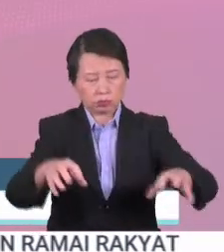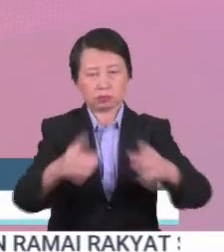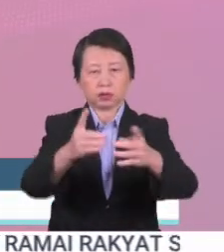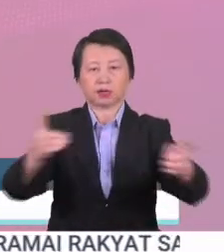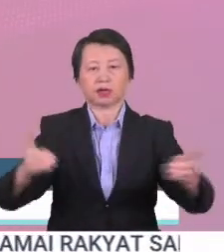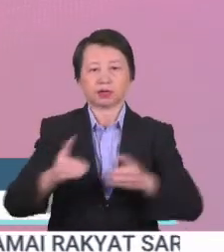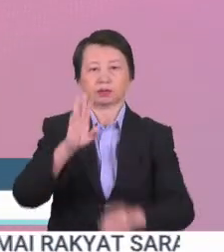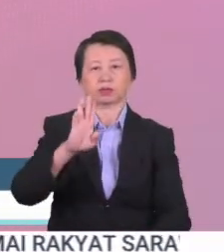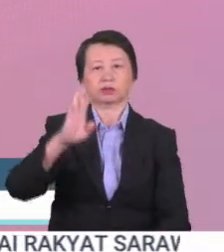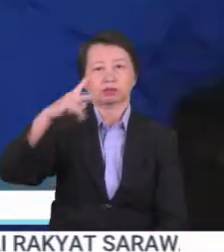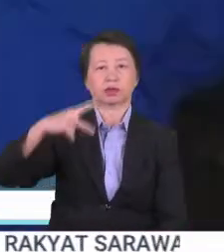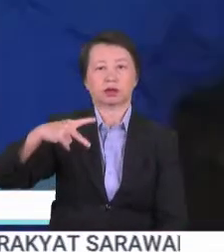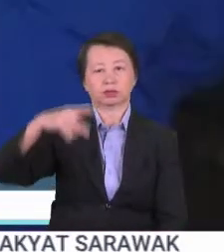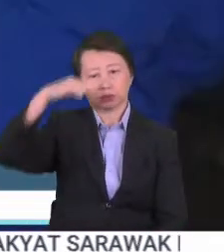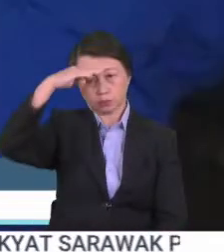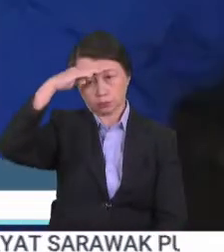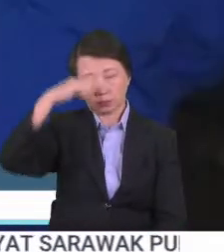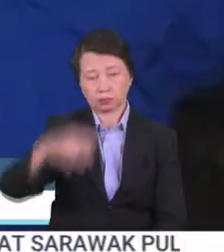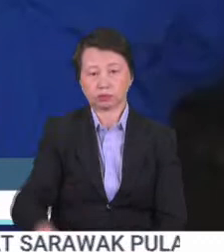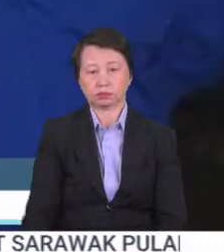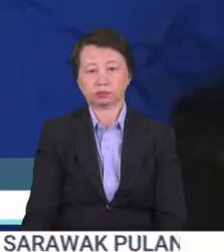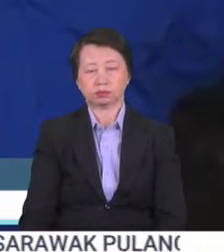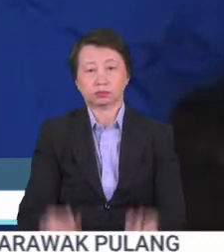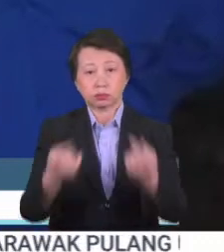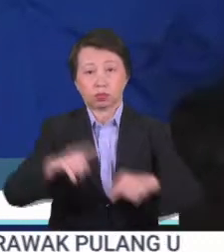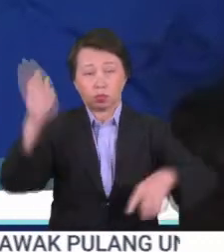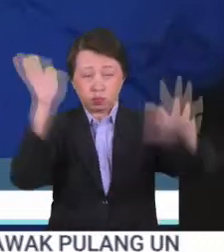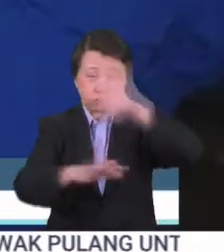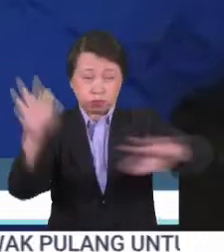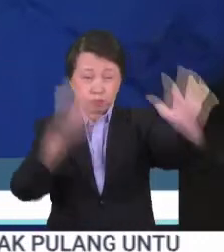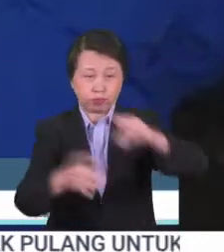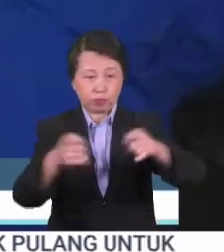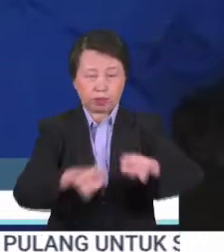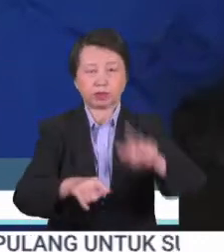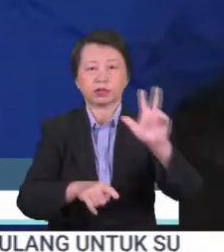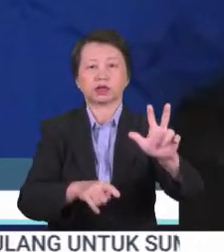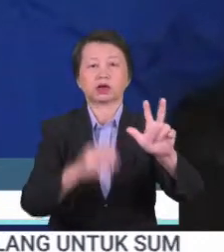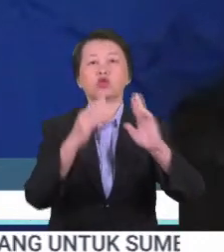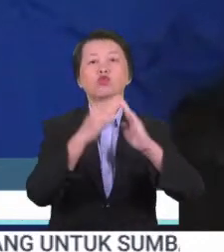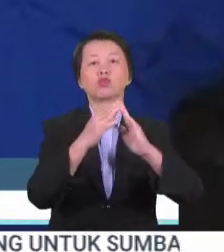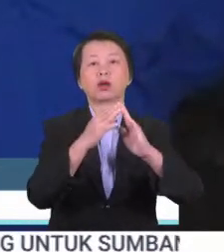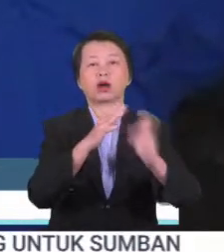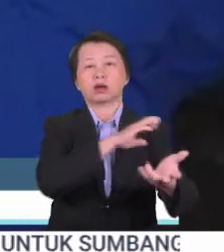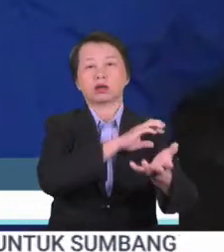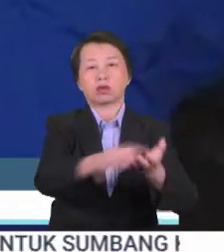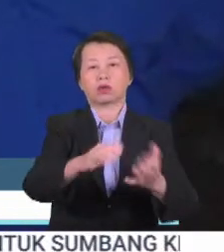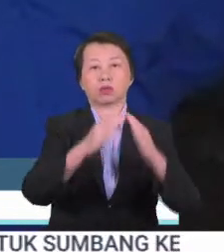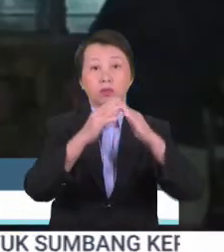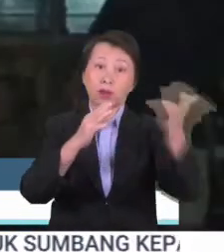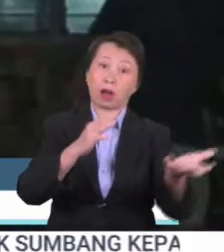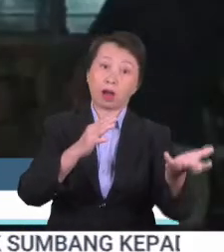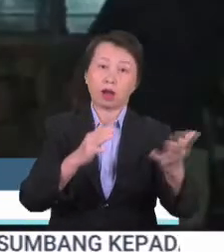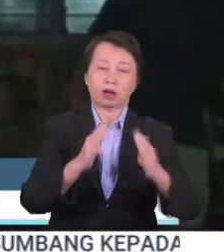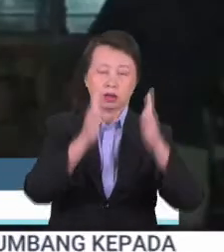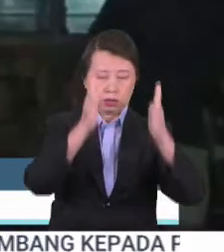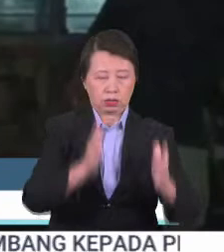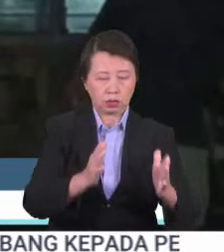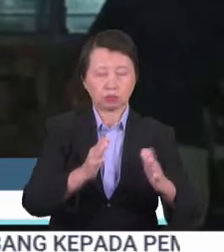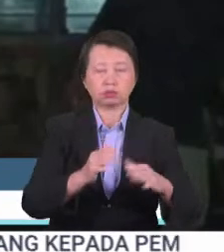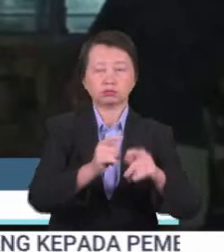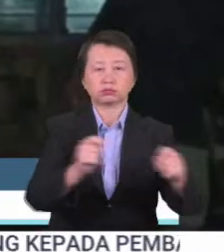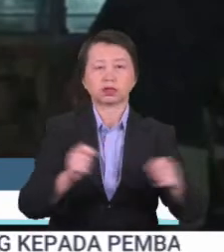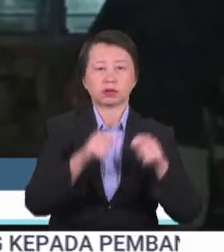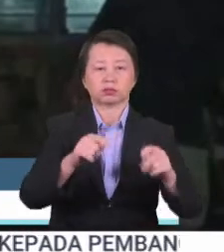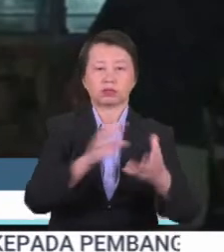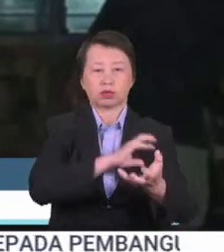daerah berkenaan kejadian ribut pada awalnya melanda tiga buah rumah mengakibatkan kerosakan Bumbung dan siling utama di taman